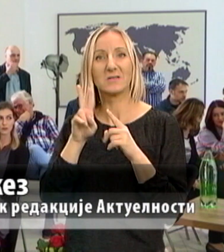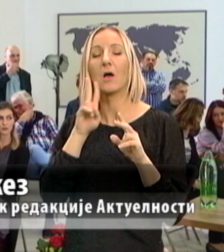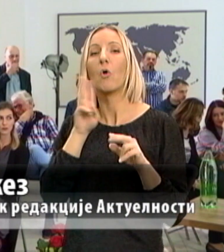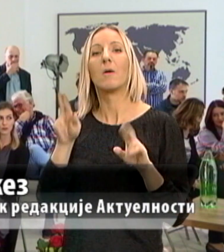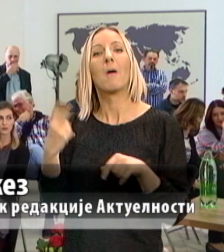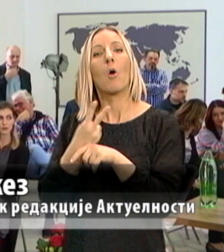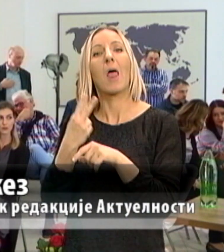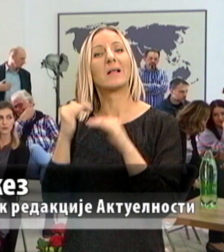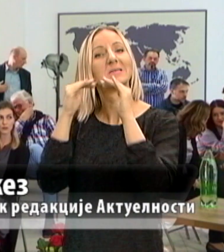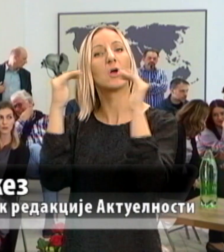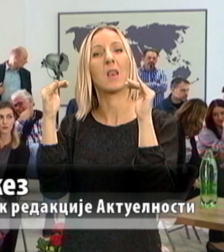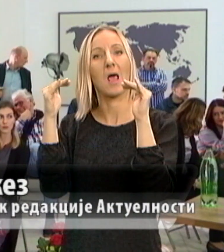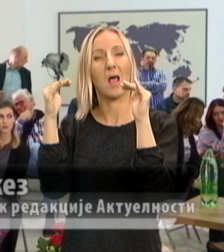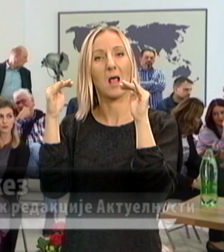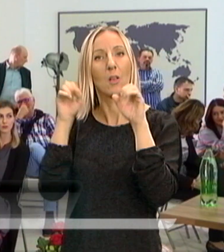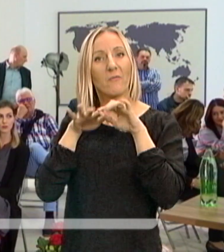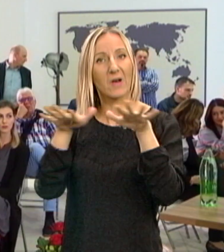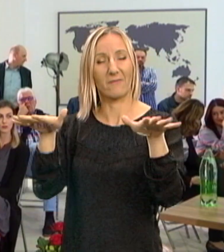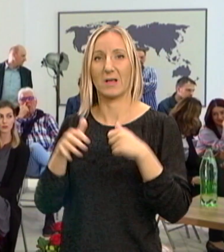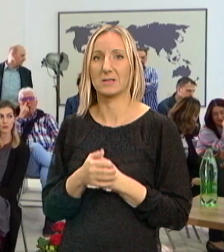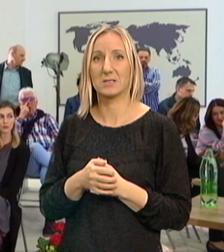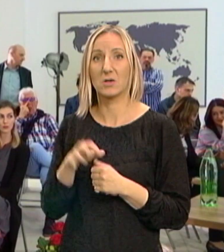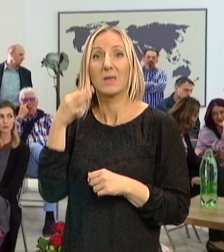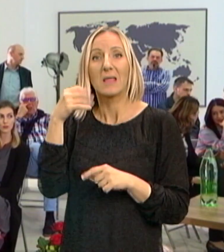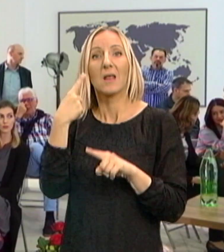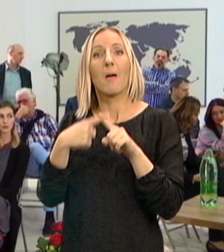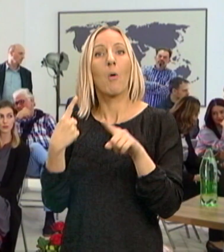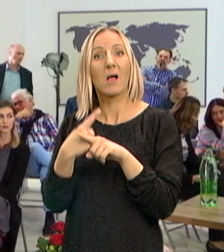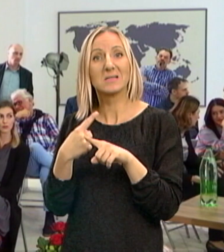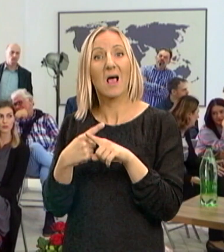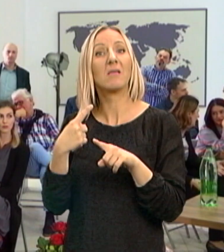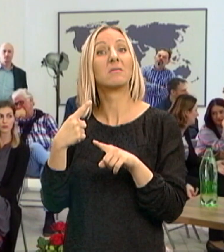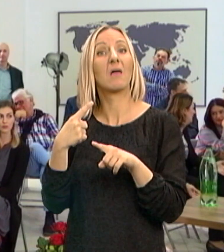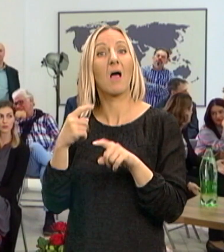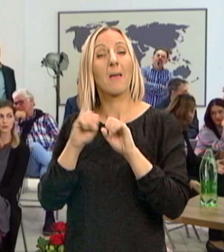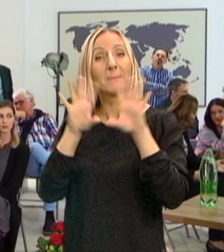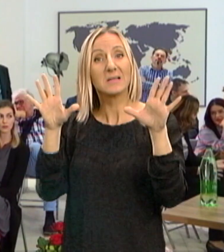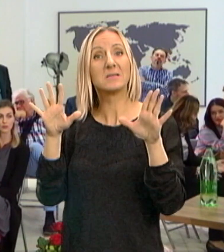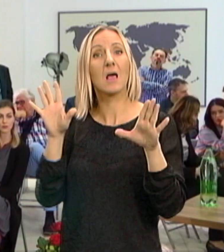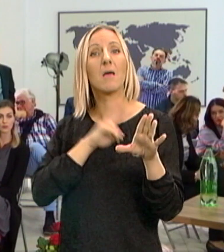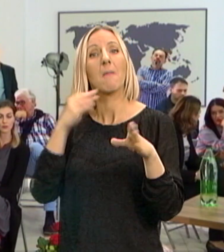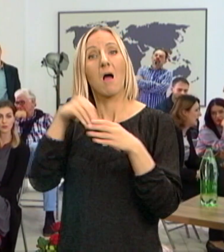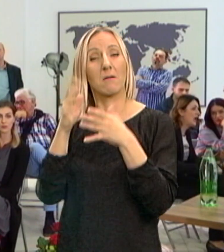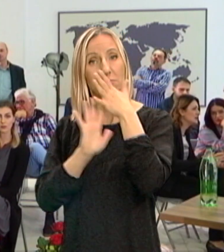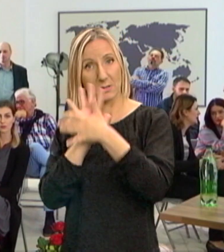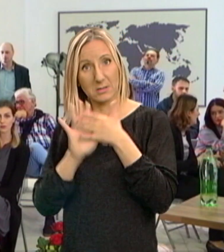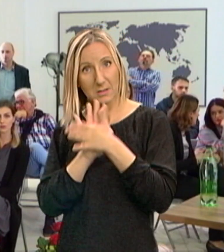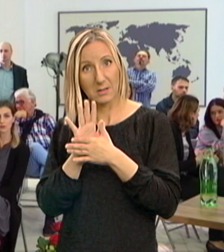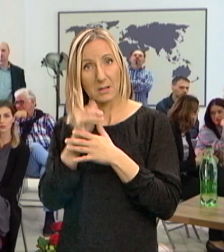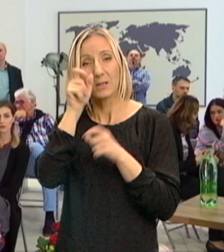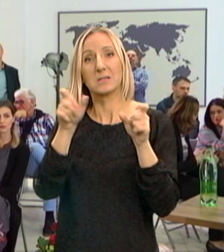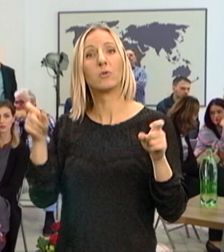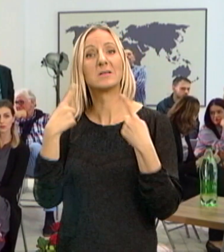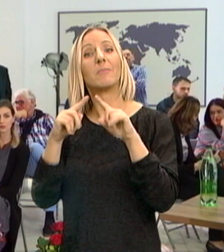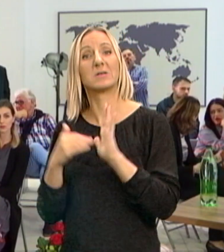nacionalnim frekvencijama. Dakle, jedina polučasovna emisija sa znakovnim jezikom za ljude sa posebnim